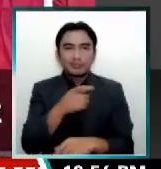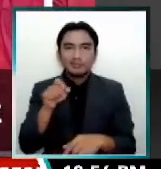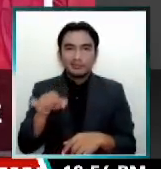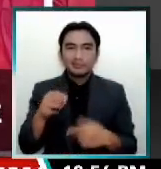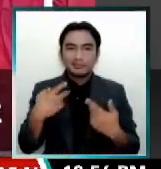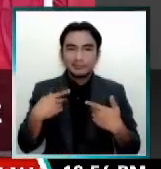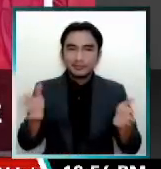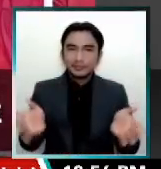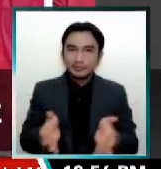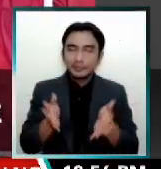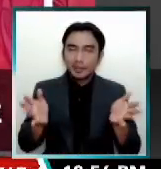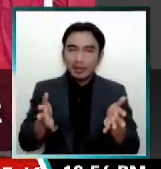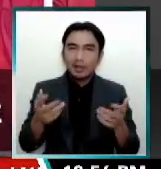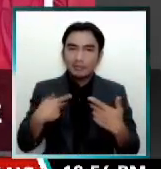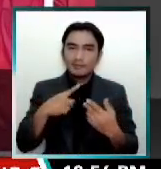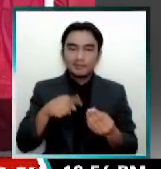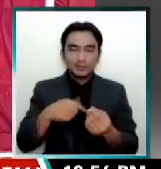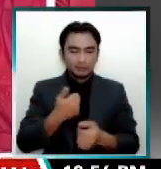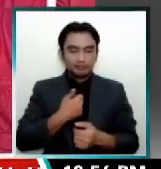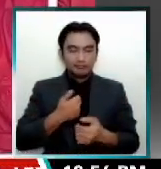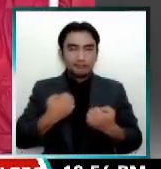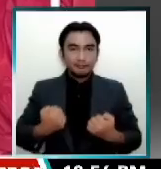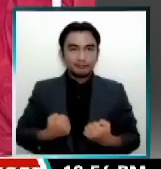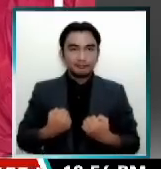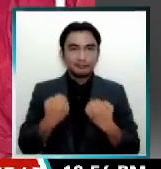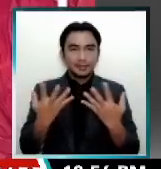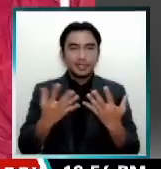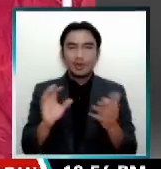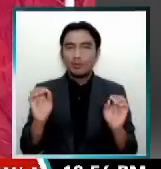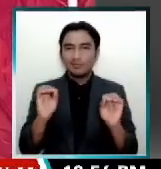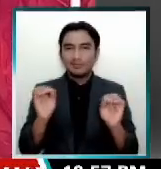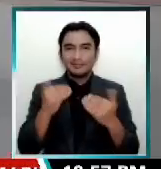ng self-expression without restraint.